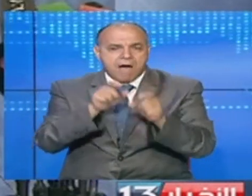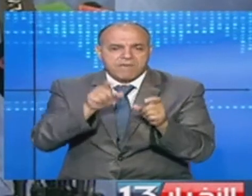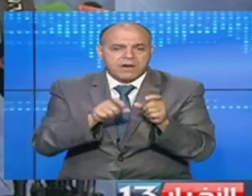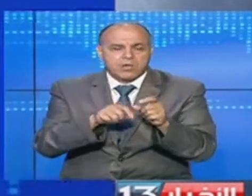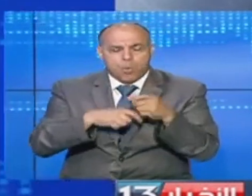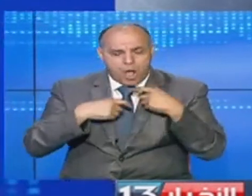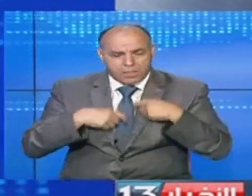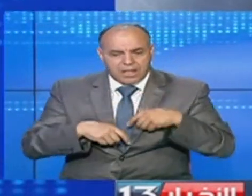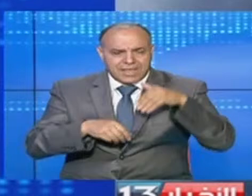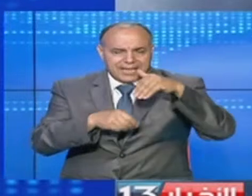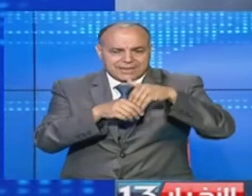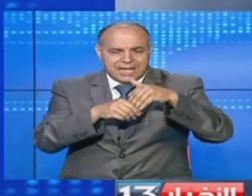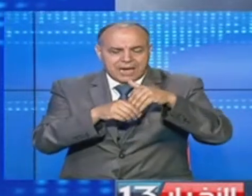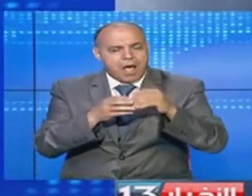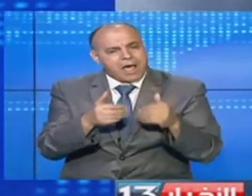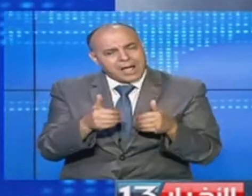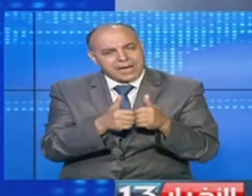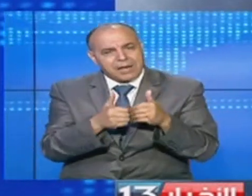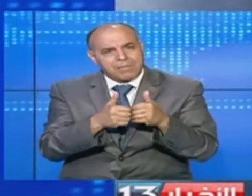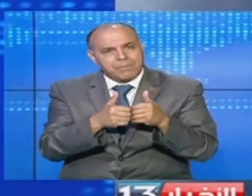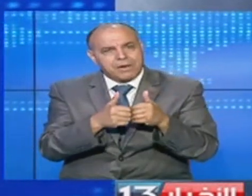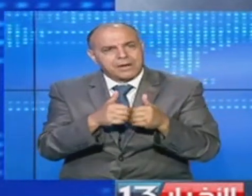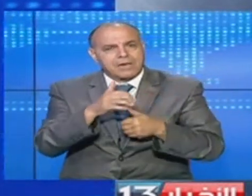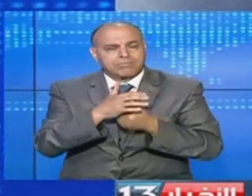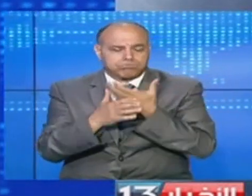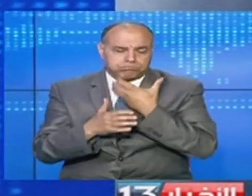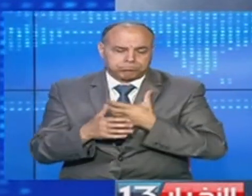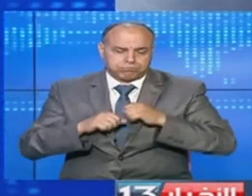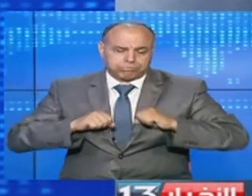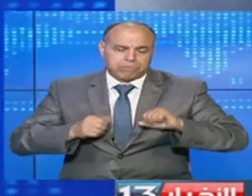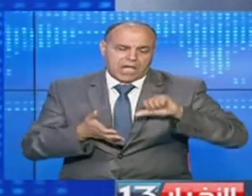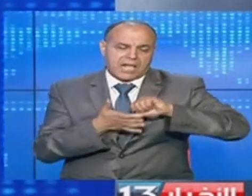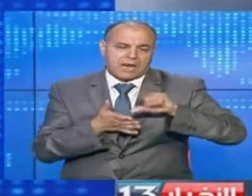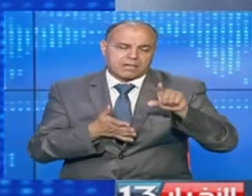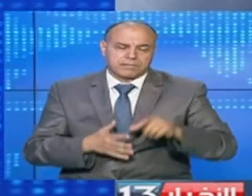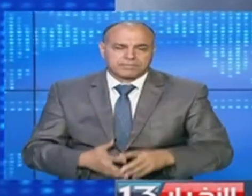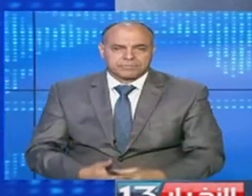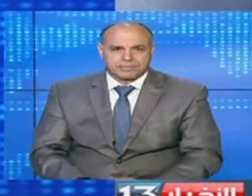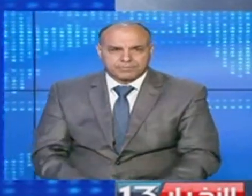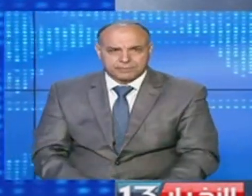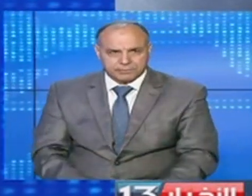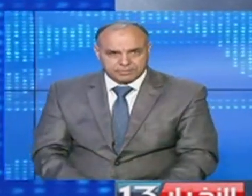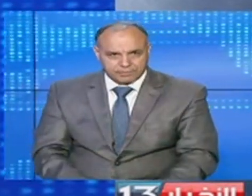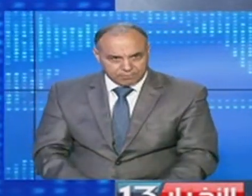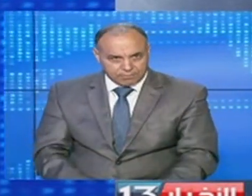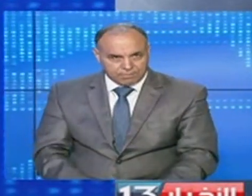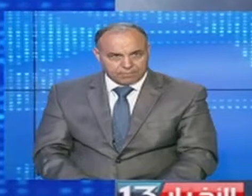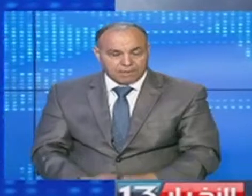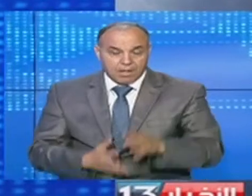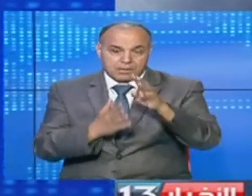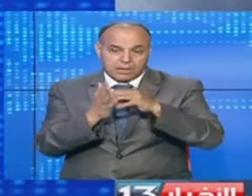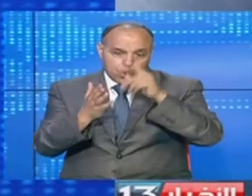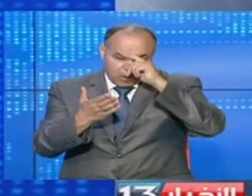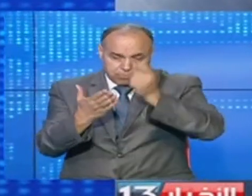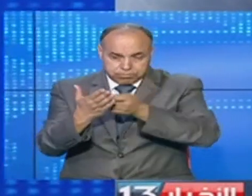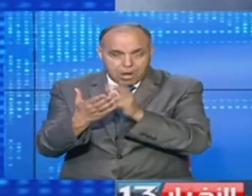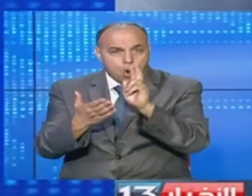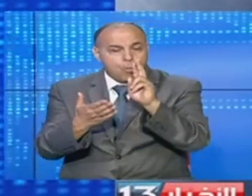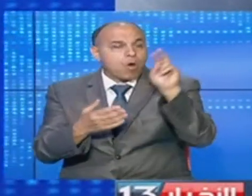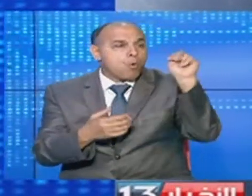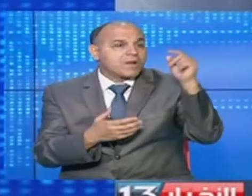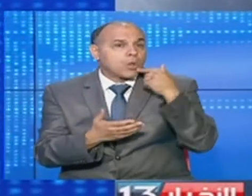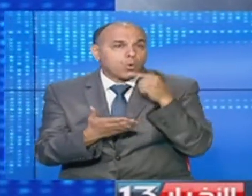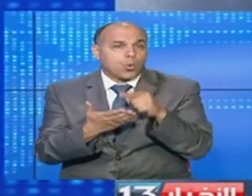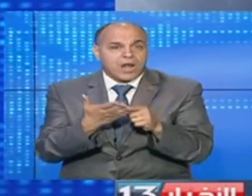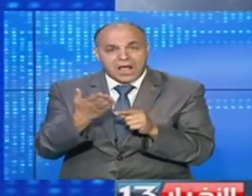واعضاء في الدائره المقربه من الزعيم الاعلام في مسوده تقرير للامم المتحده